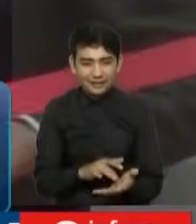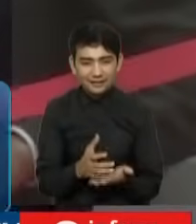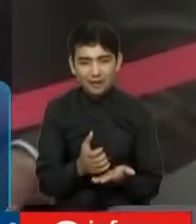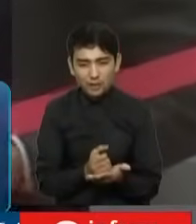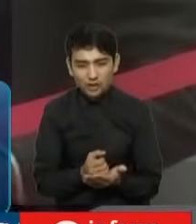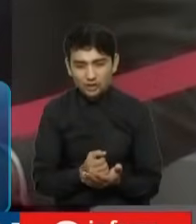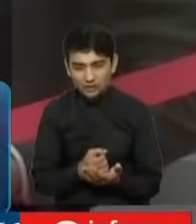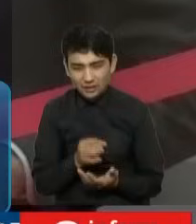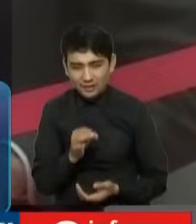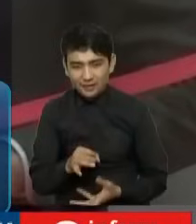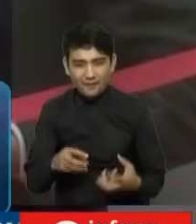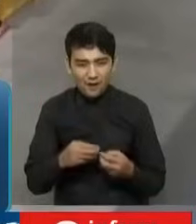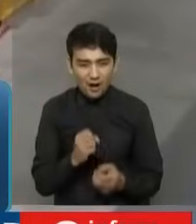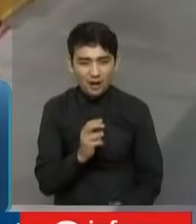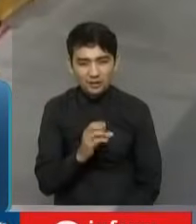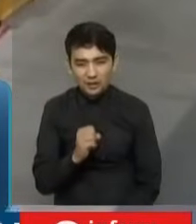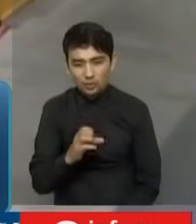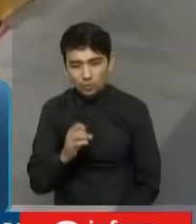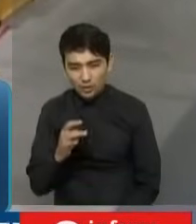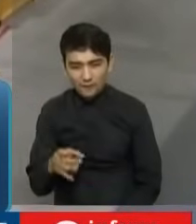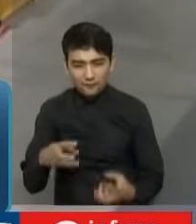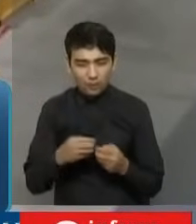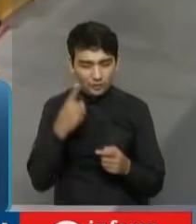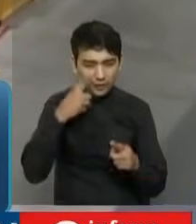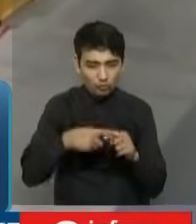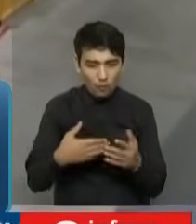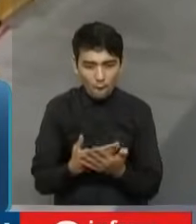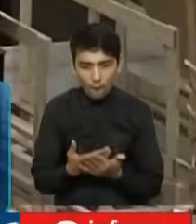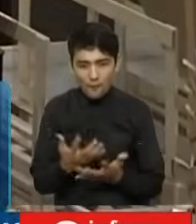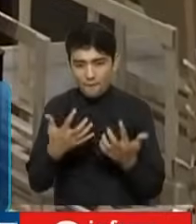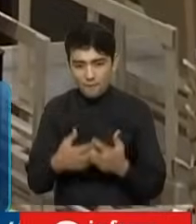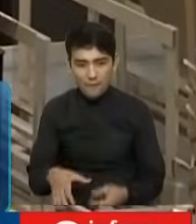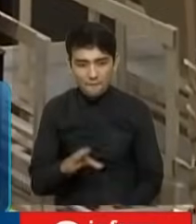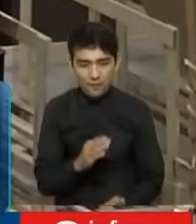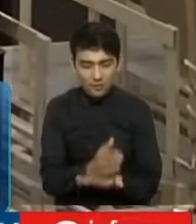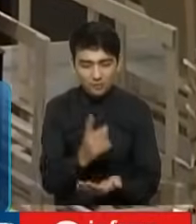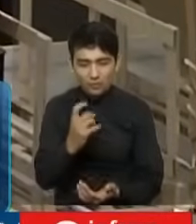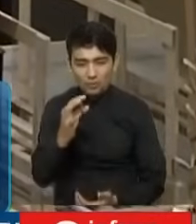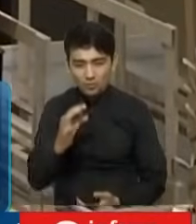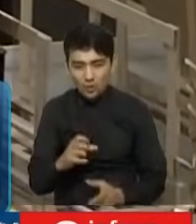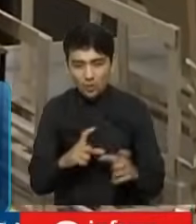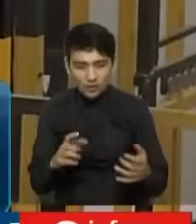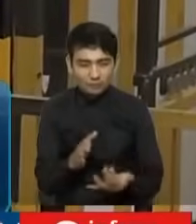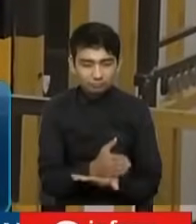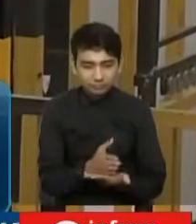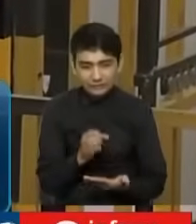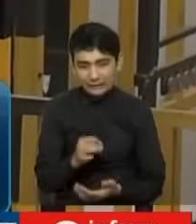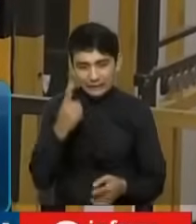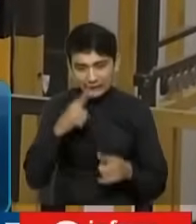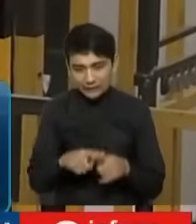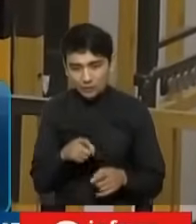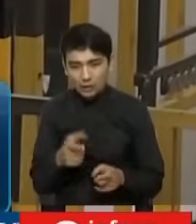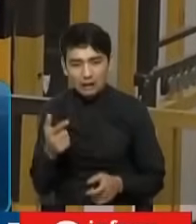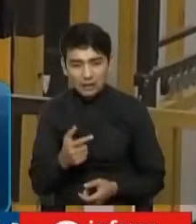и аксессуаров действительно может похвастаться передовыми технологиями и автоматизацией. 100% разделение людей и техники гарантирует безопасные